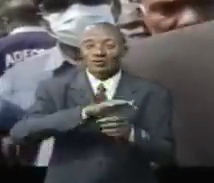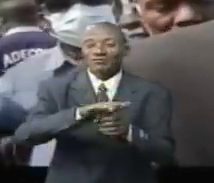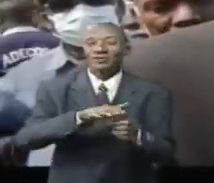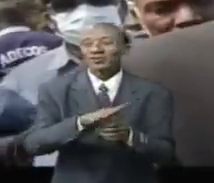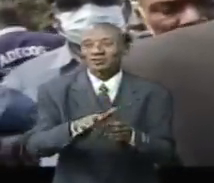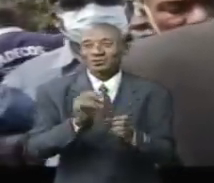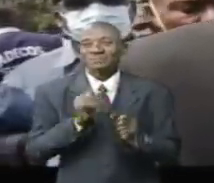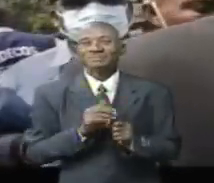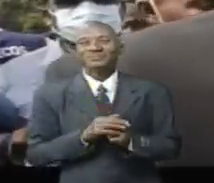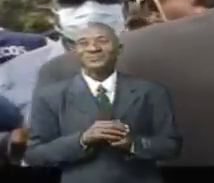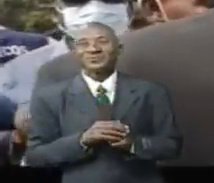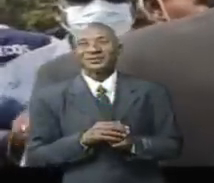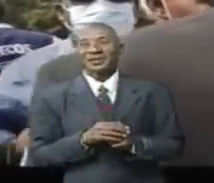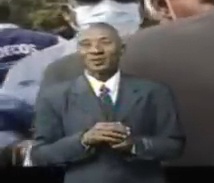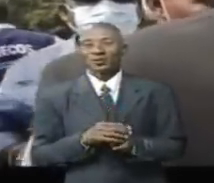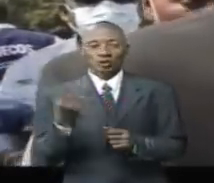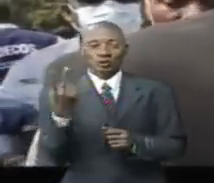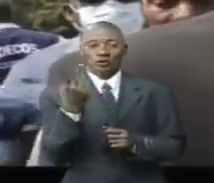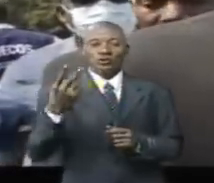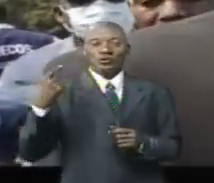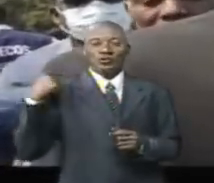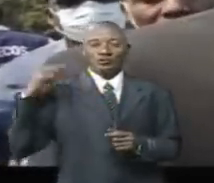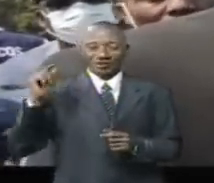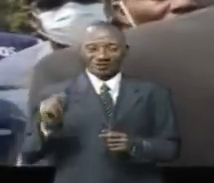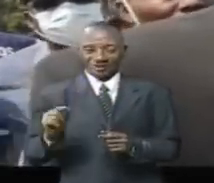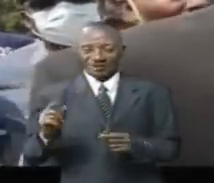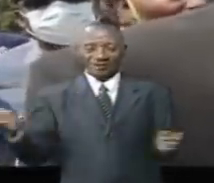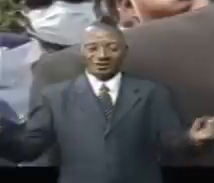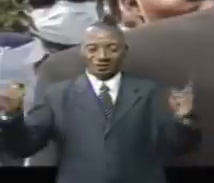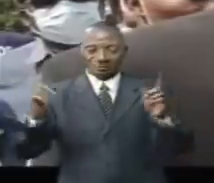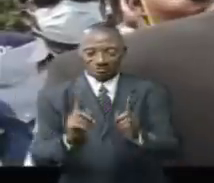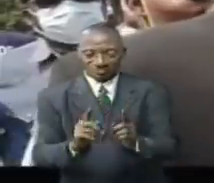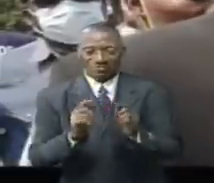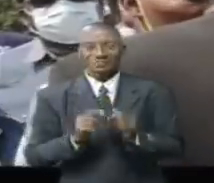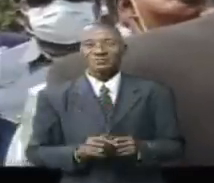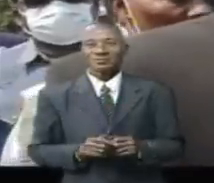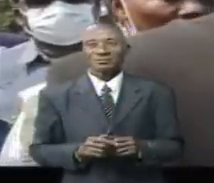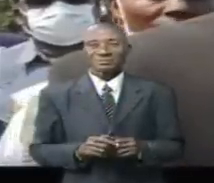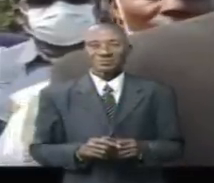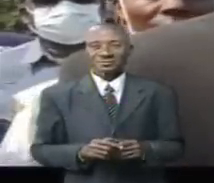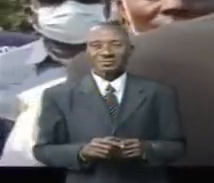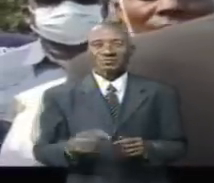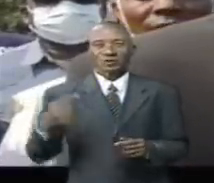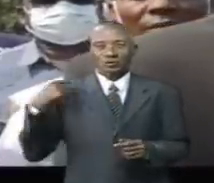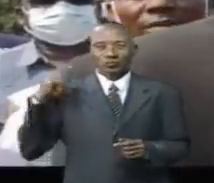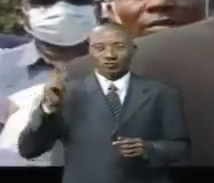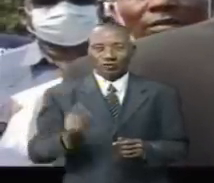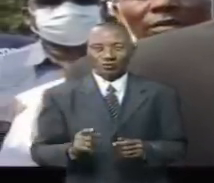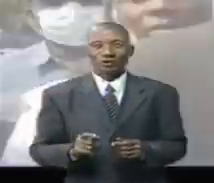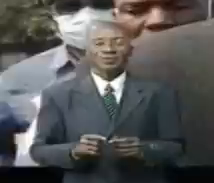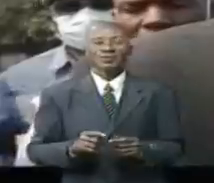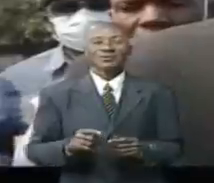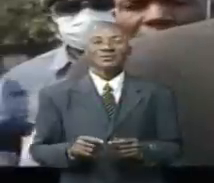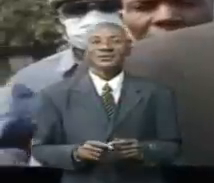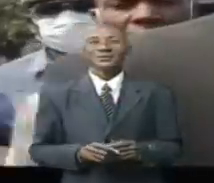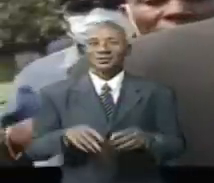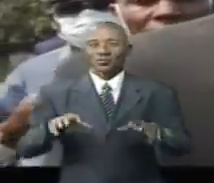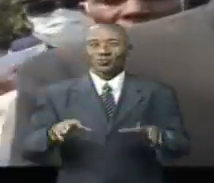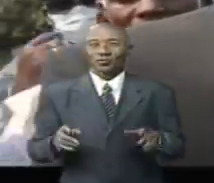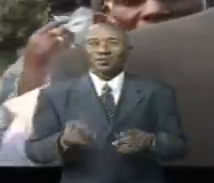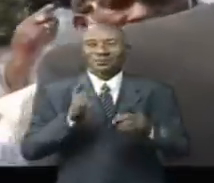para pessoalmente felicitar Sua Excelência, Sr. Governador da província de Kasai Central.